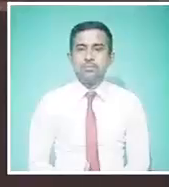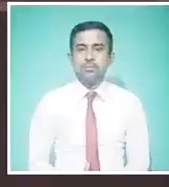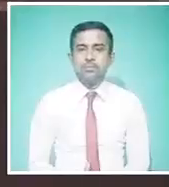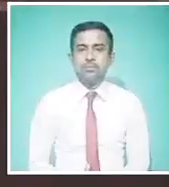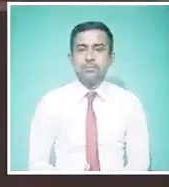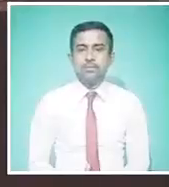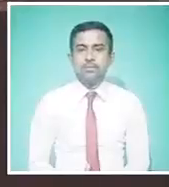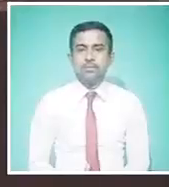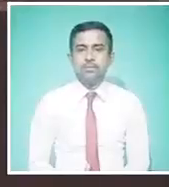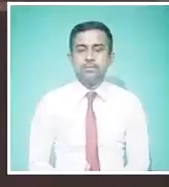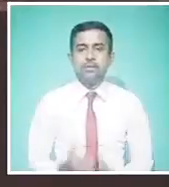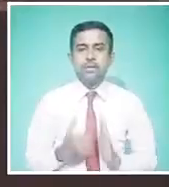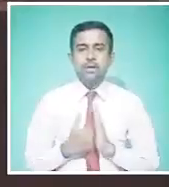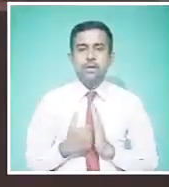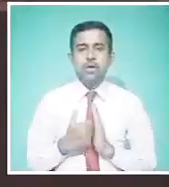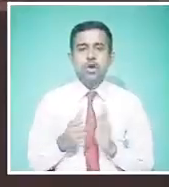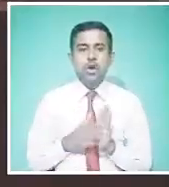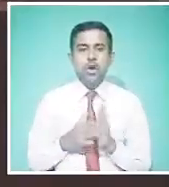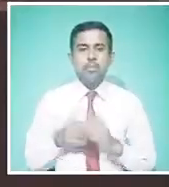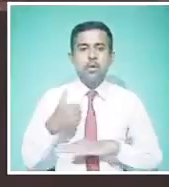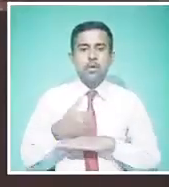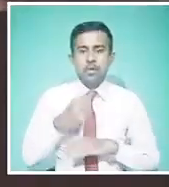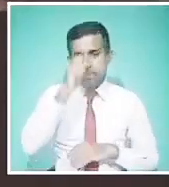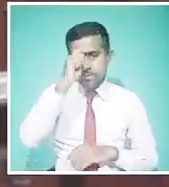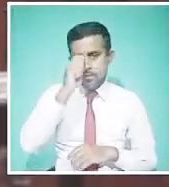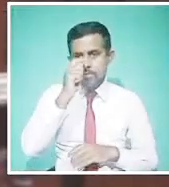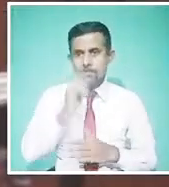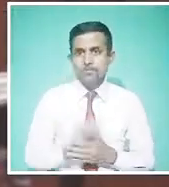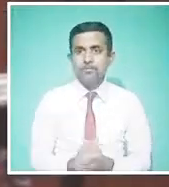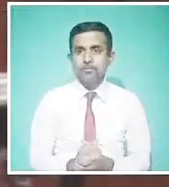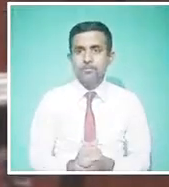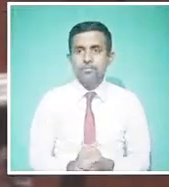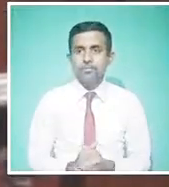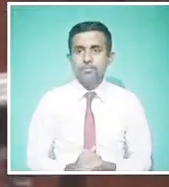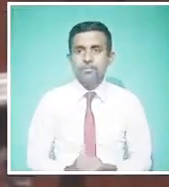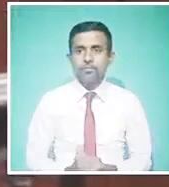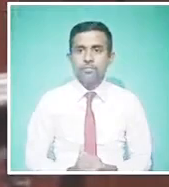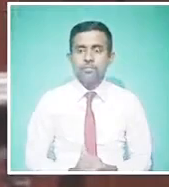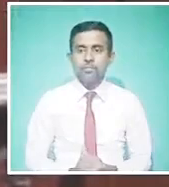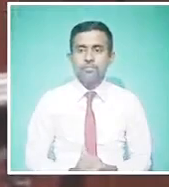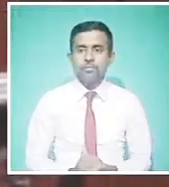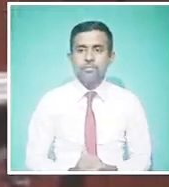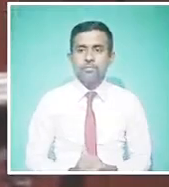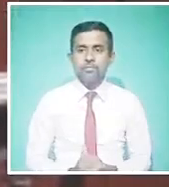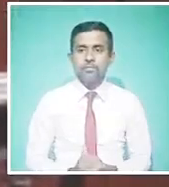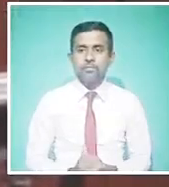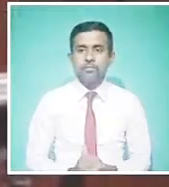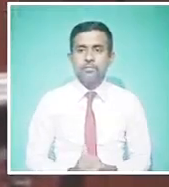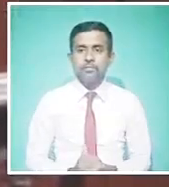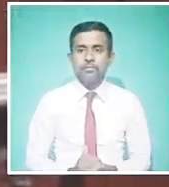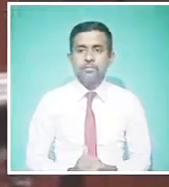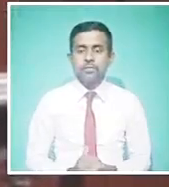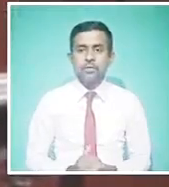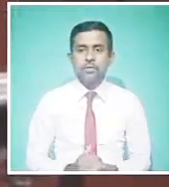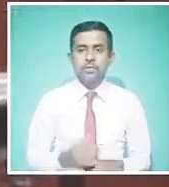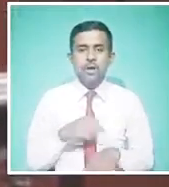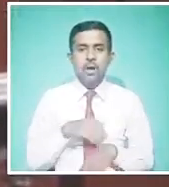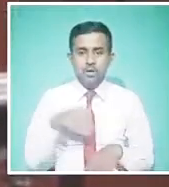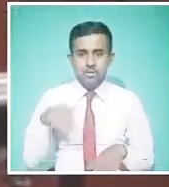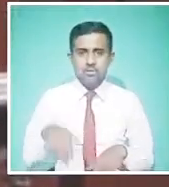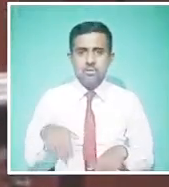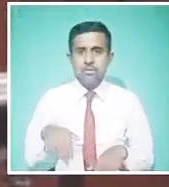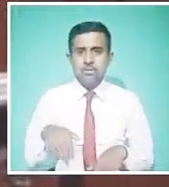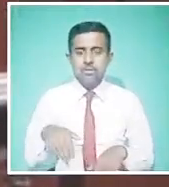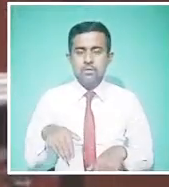சபைக்கு தலைமை தாங்கும் கௌரவ உறுப்பினர் அவர்களே, இன்றைய இந்த விவாதத்தின் தலைப்பைக்கு முதல்